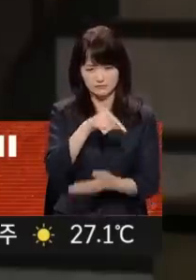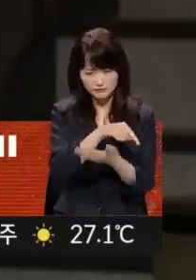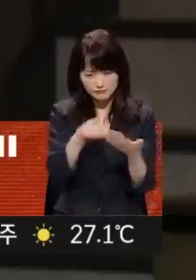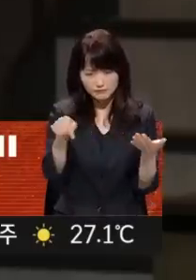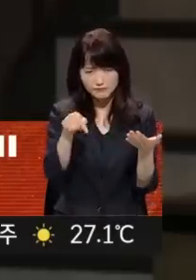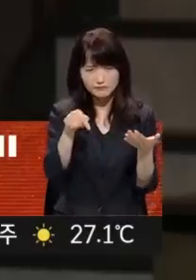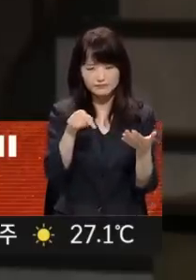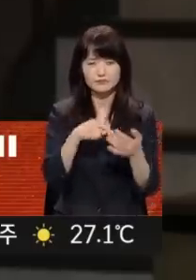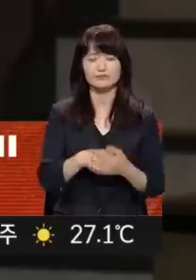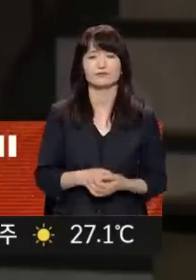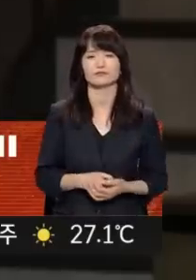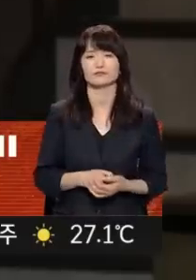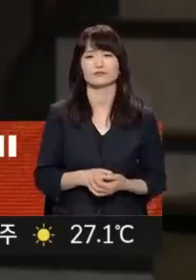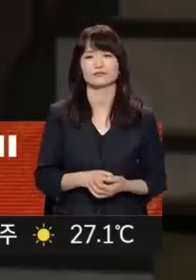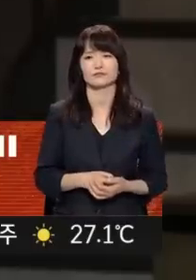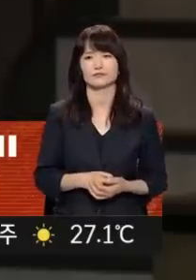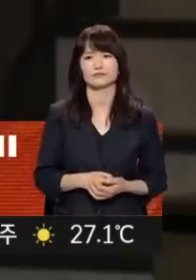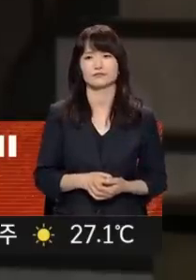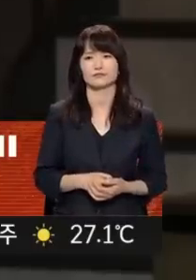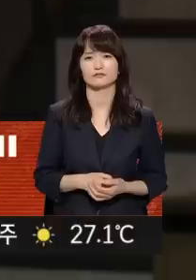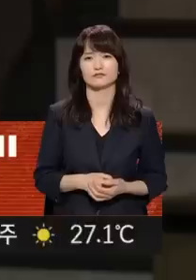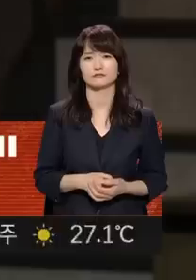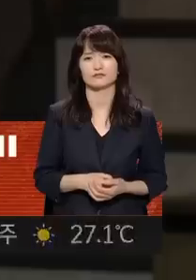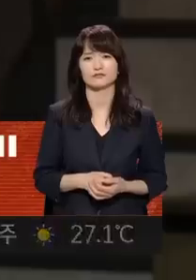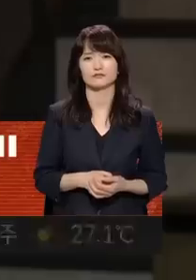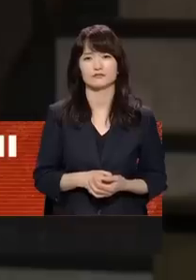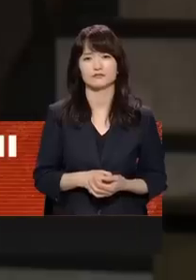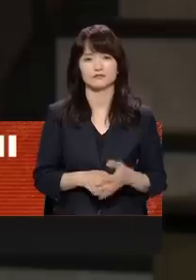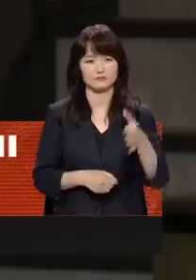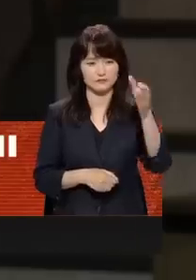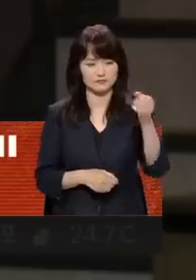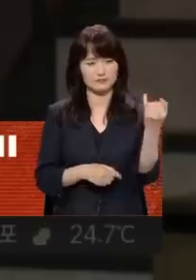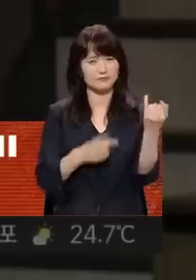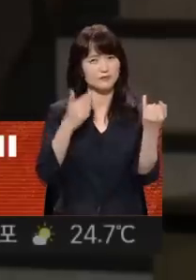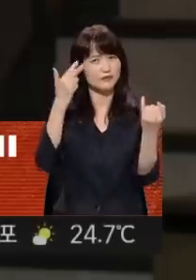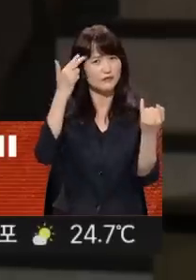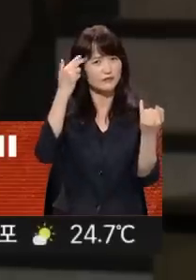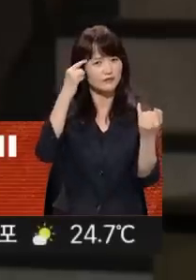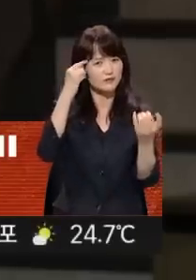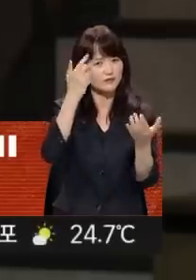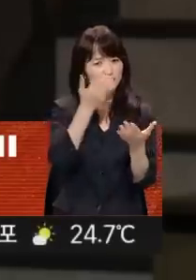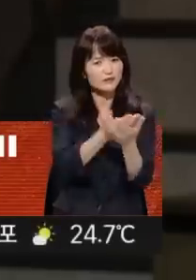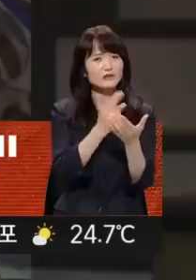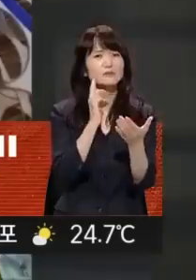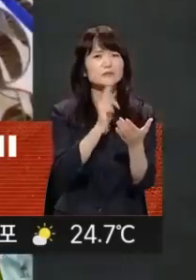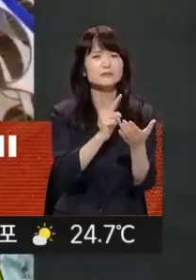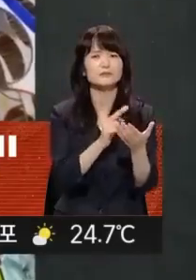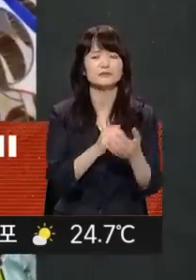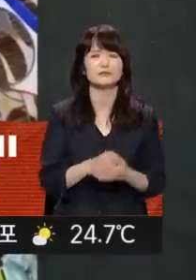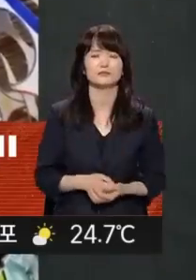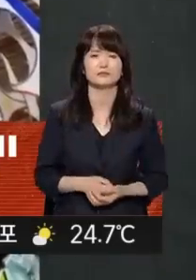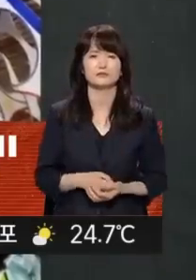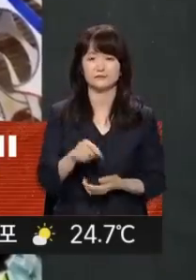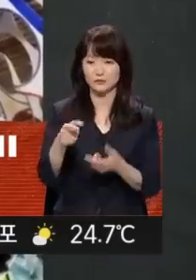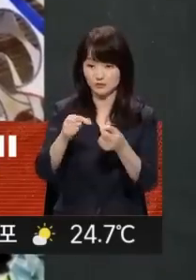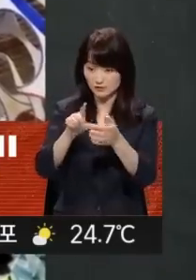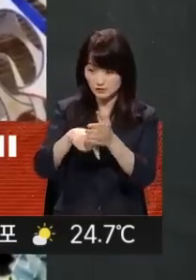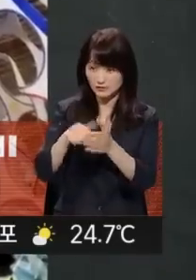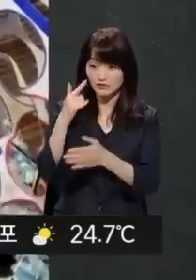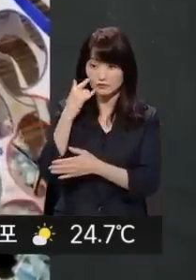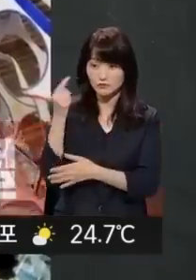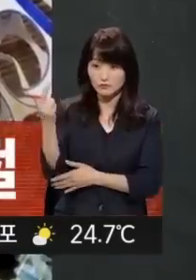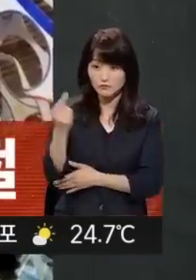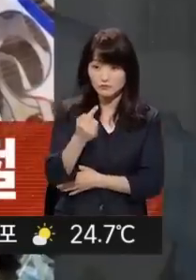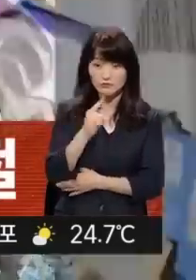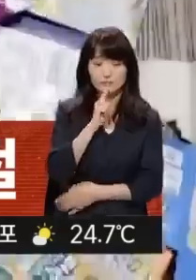손해를 보고 그리고 사실 저게 또 정신적인 어떤 충격도 상당히 크거든요 그런데 이제 저 상황에서 보통 부모들이 와서